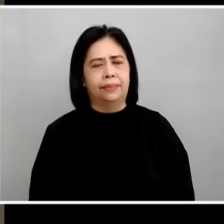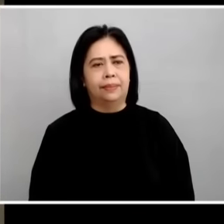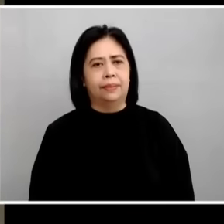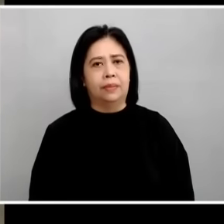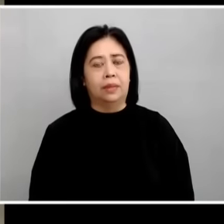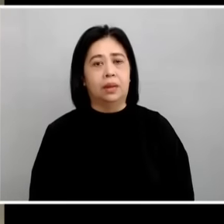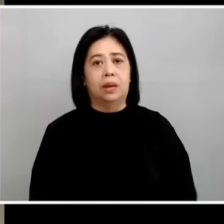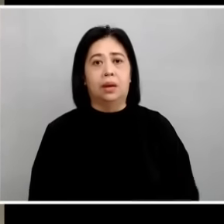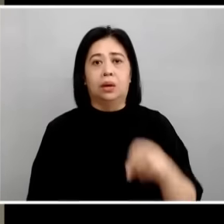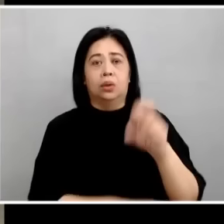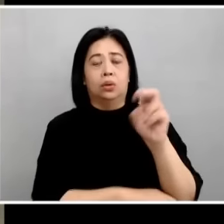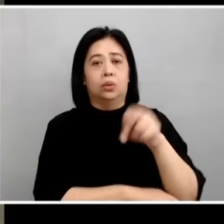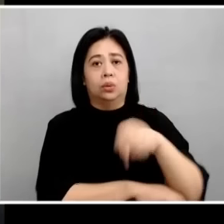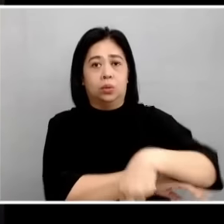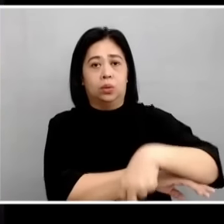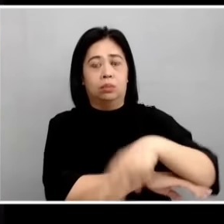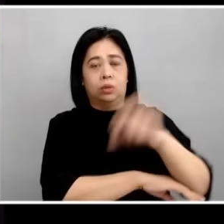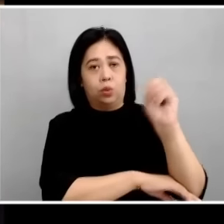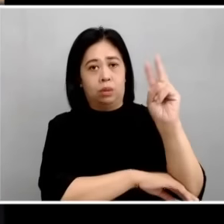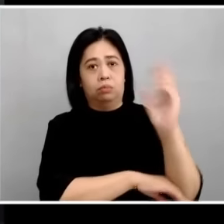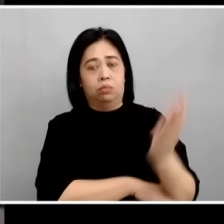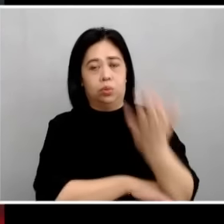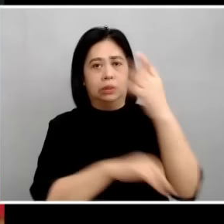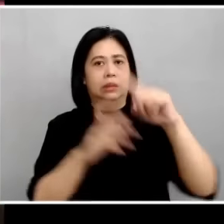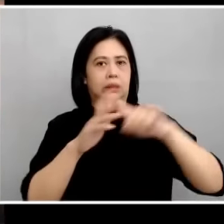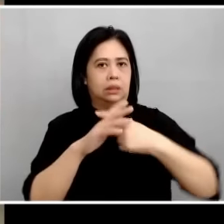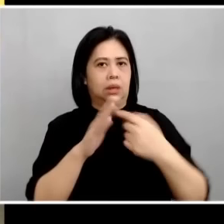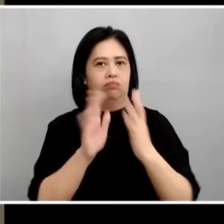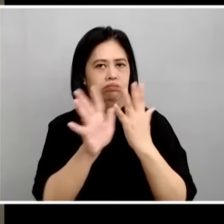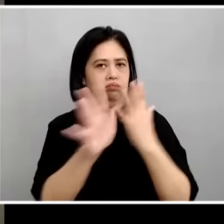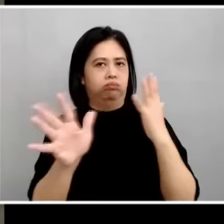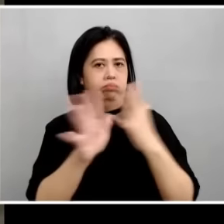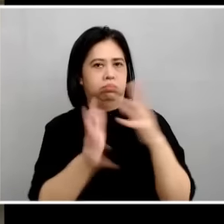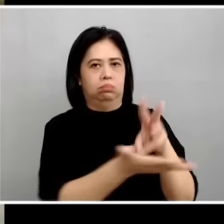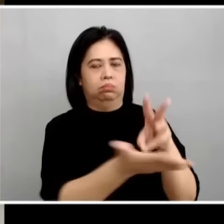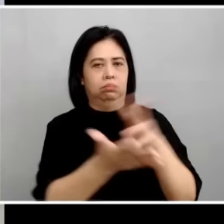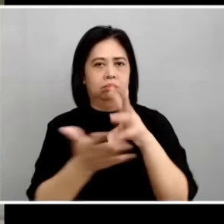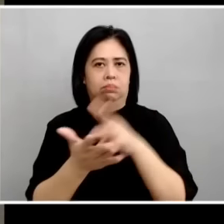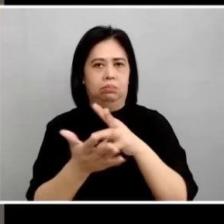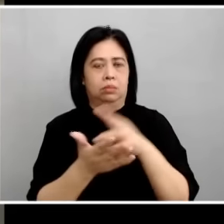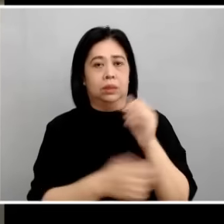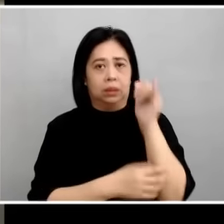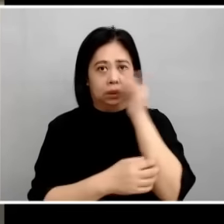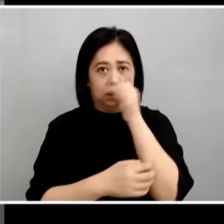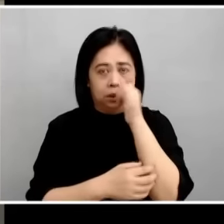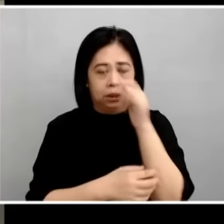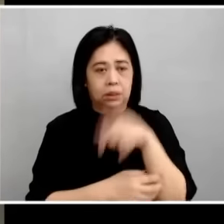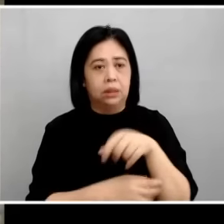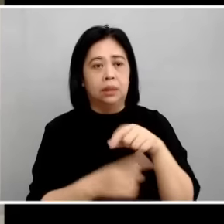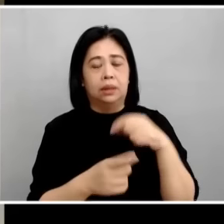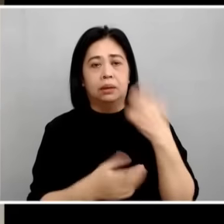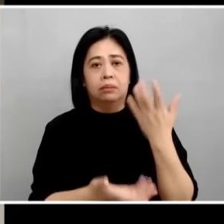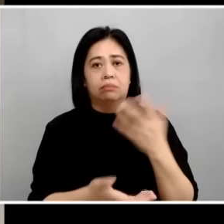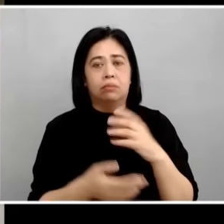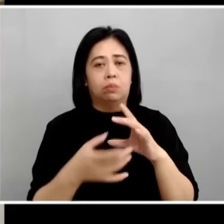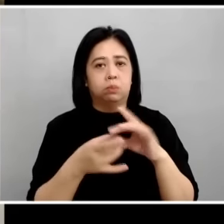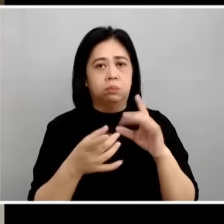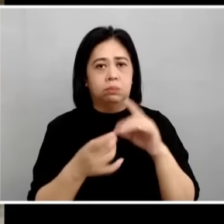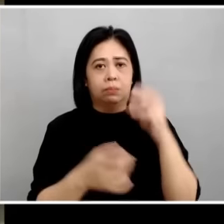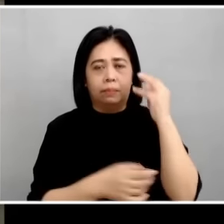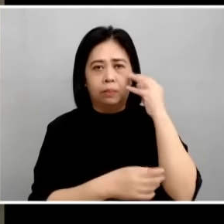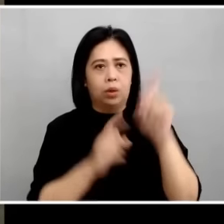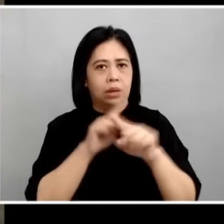Bandang alas 2 ng madaling araw nang payagan ng pumila sa vaccination site. Nakuna ng bayan patroller na si John Henry Buenavista ng